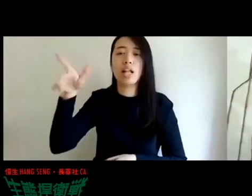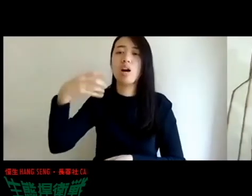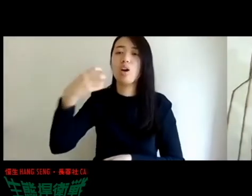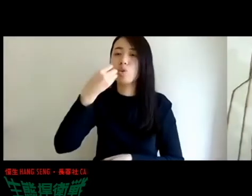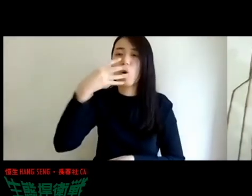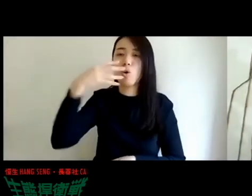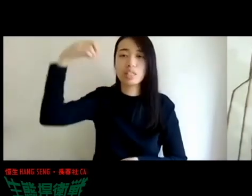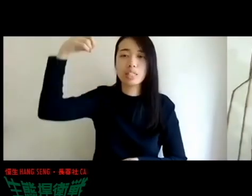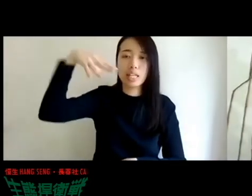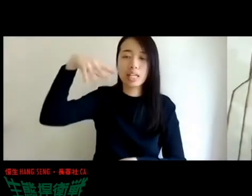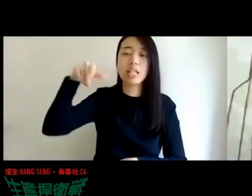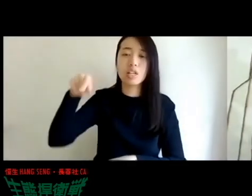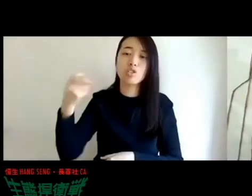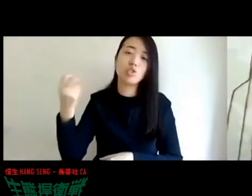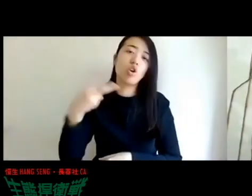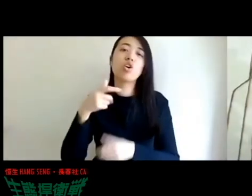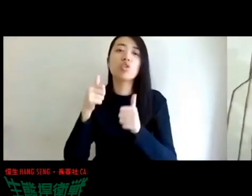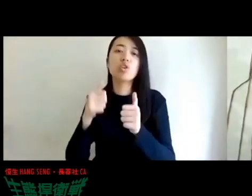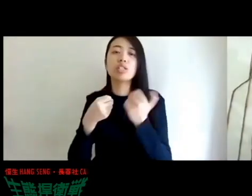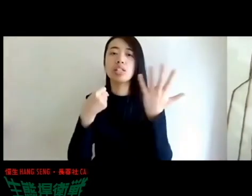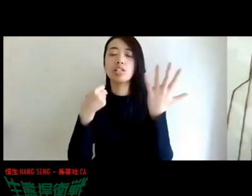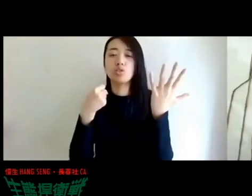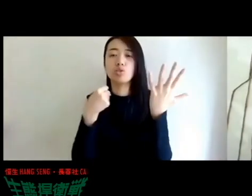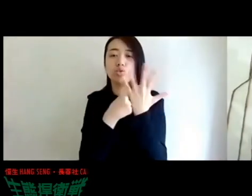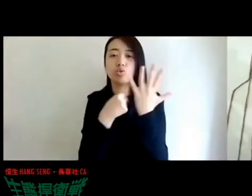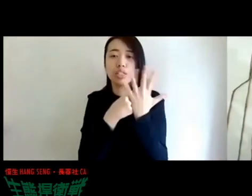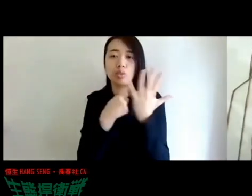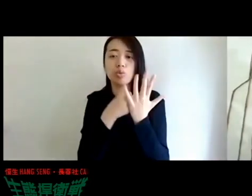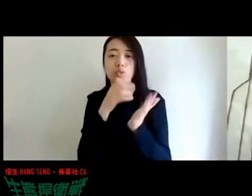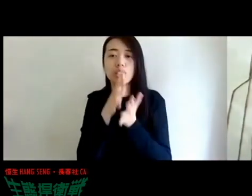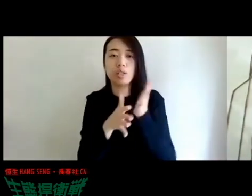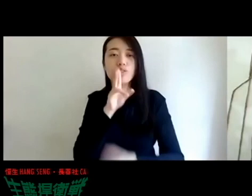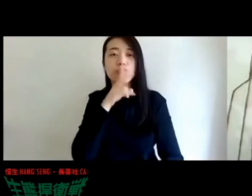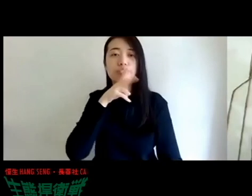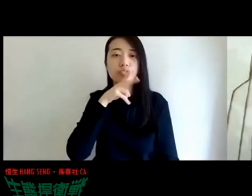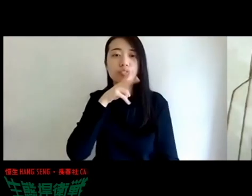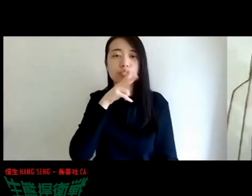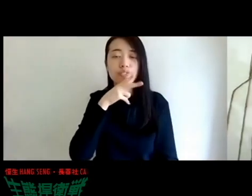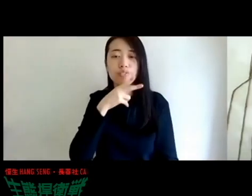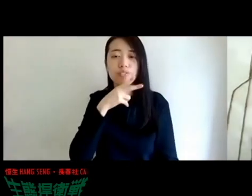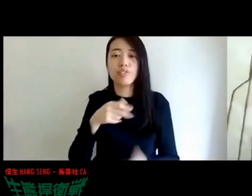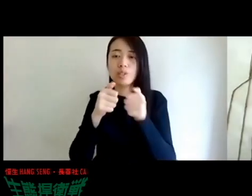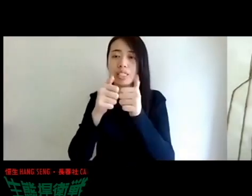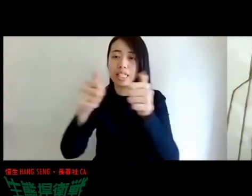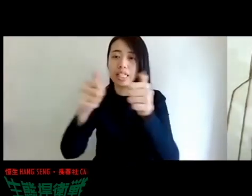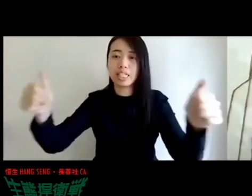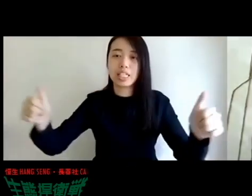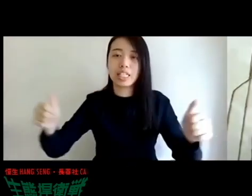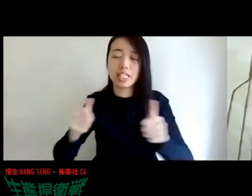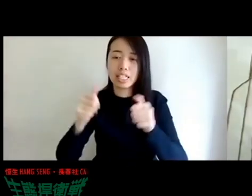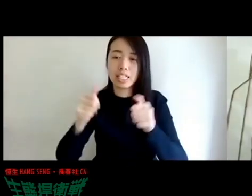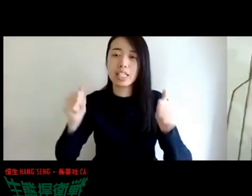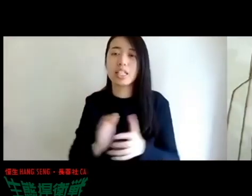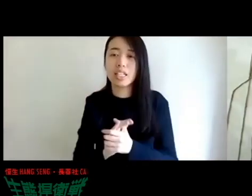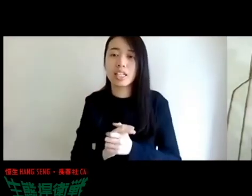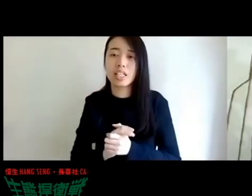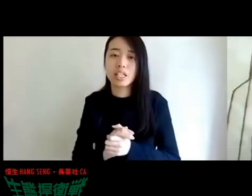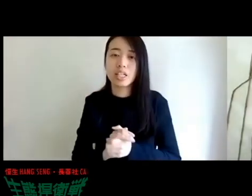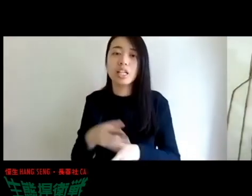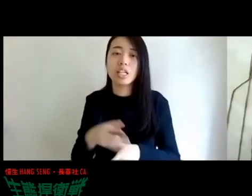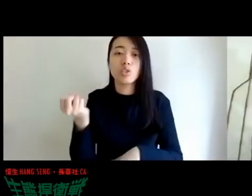謝雨橋寫資嘅手語翻譯 Mandy， 好多謝大家。係啦，亦都好多謝大家